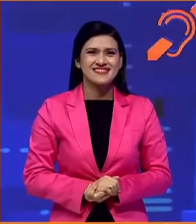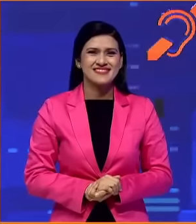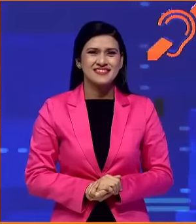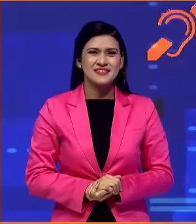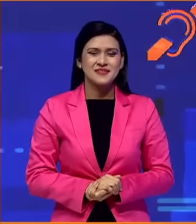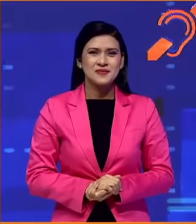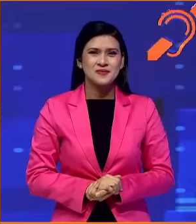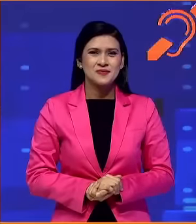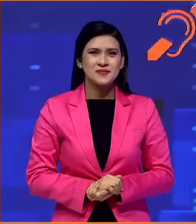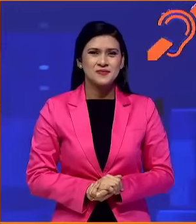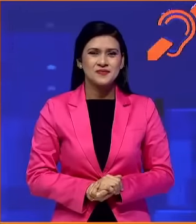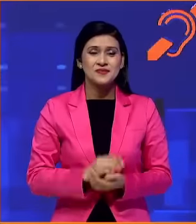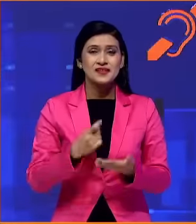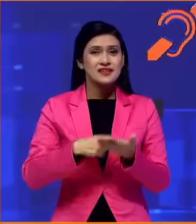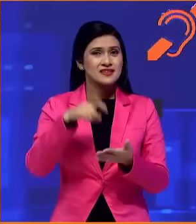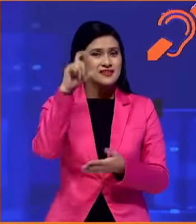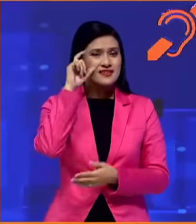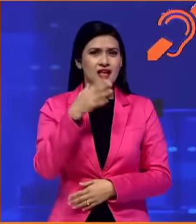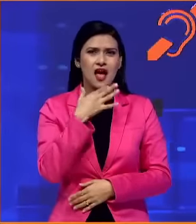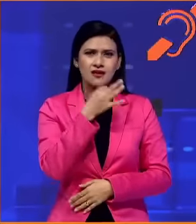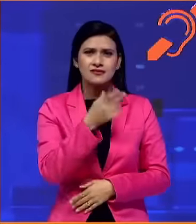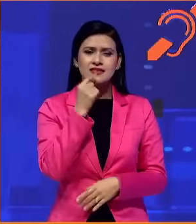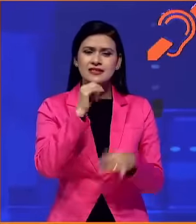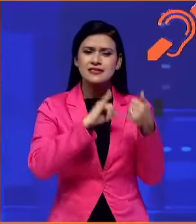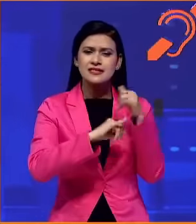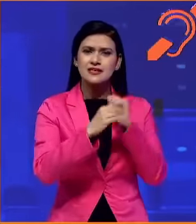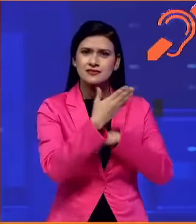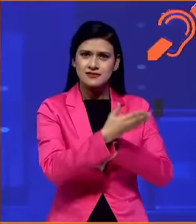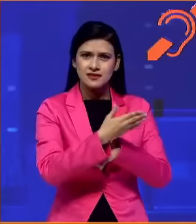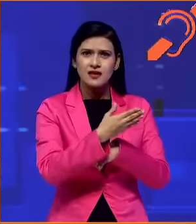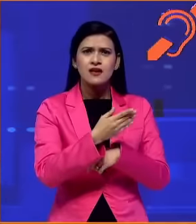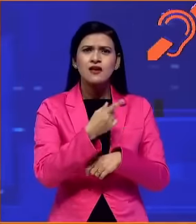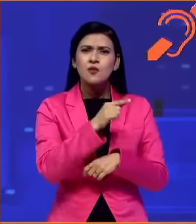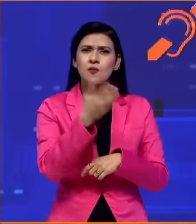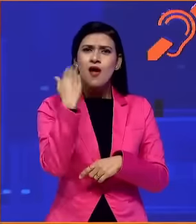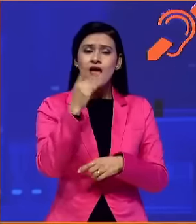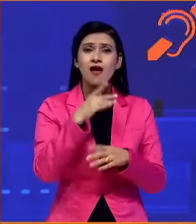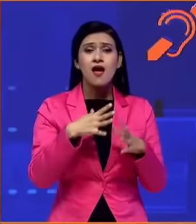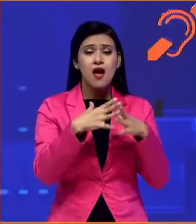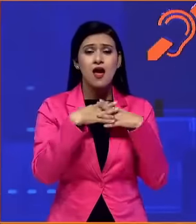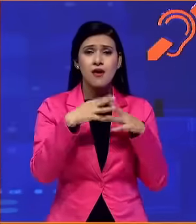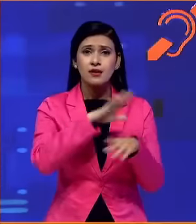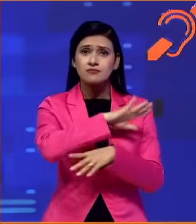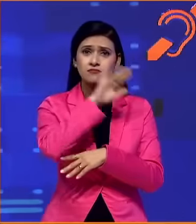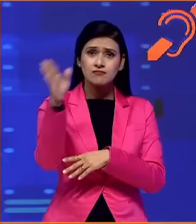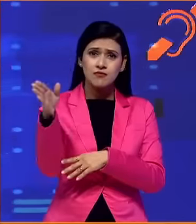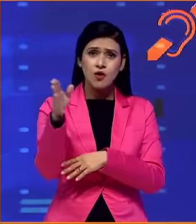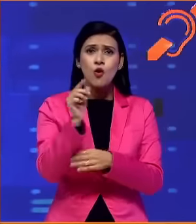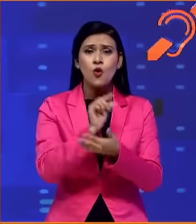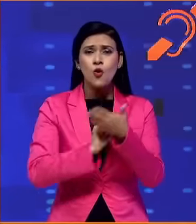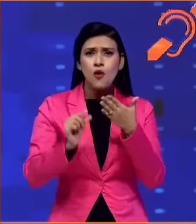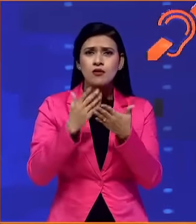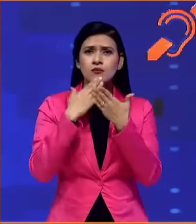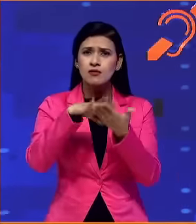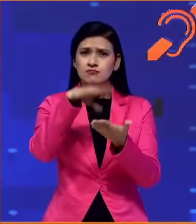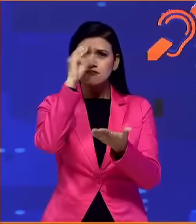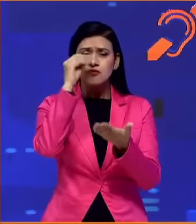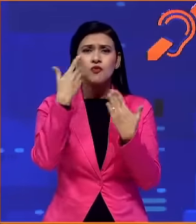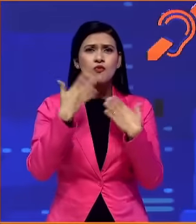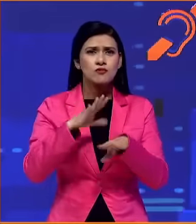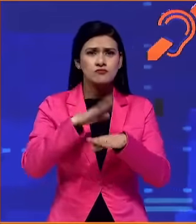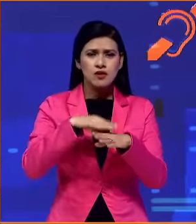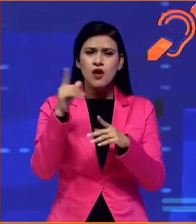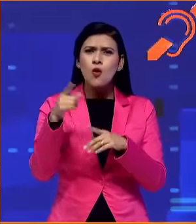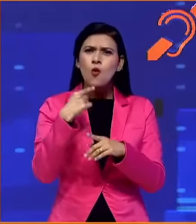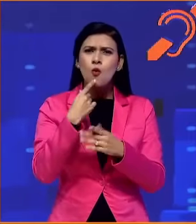सचिन,मैंउनलोगोंकीसूचीदेखरहाथा जिन्होंनेउसअमेरिकीसंस्थानसेस्नातककीउपाधिप्राप्तकीहै जहांतुम्हारेपिताराजेश पायलटनेतुम्हेंपढ़नेकेलिएभेजाथा;एलन